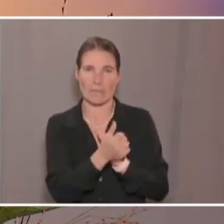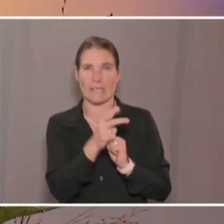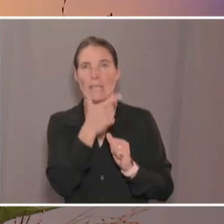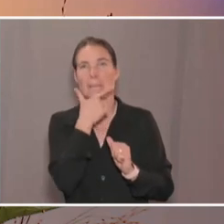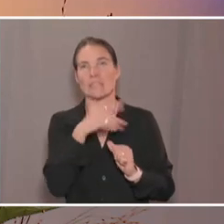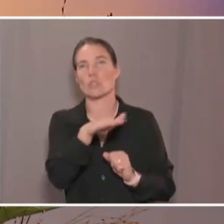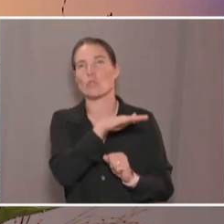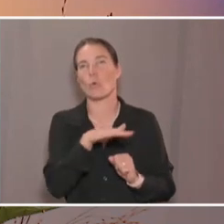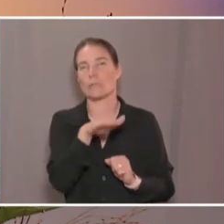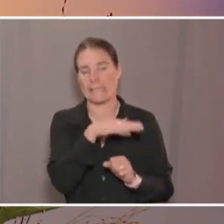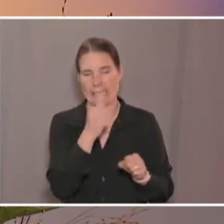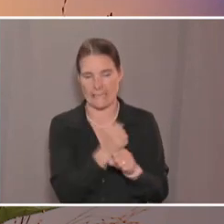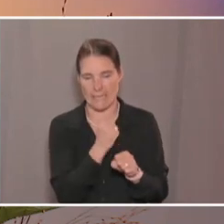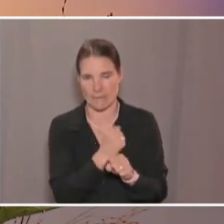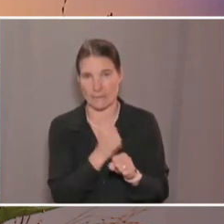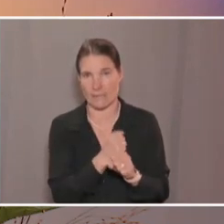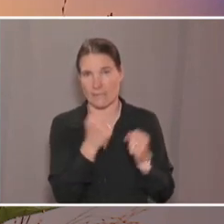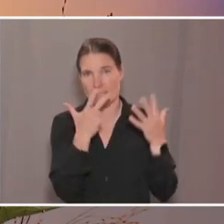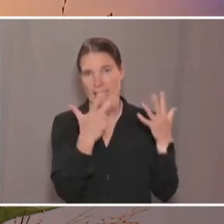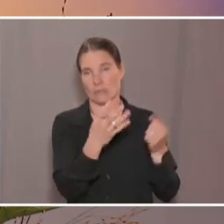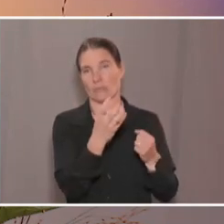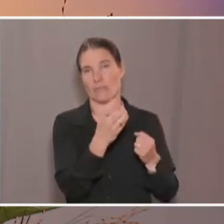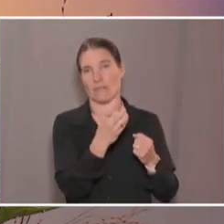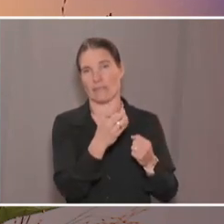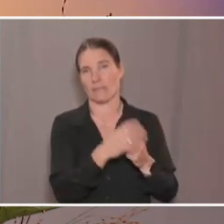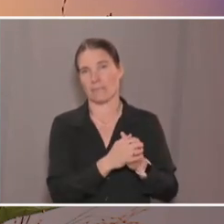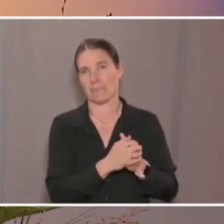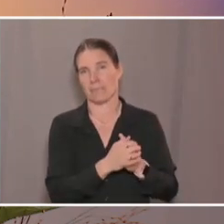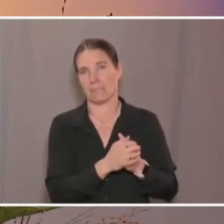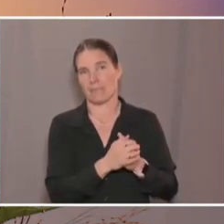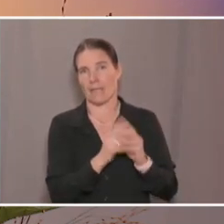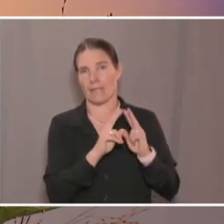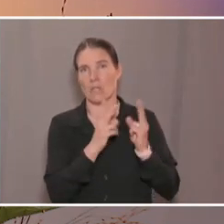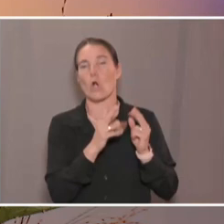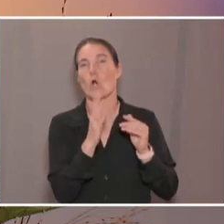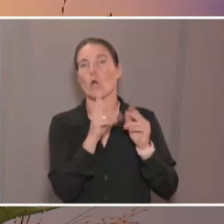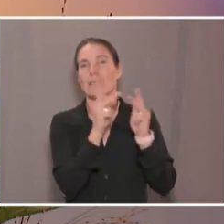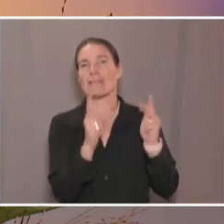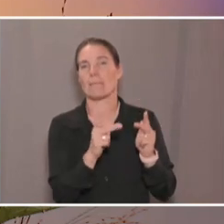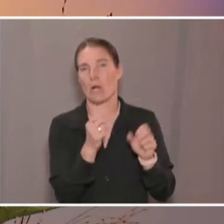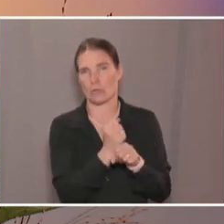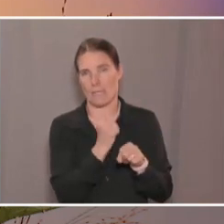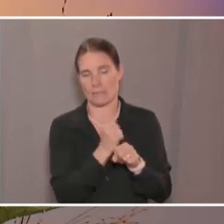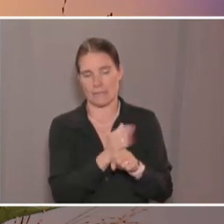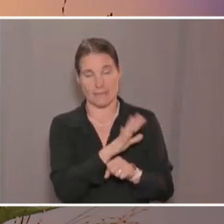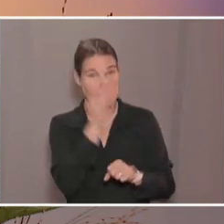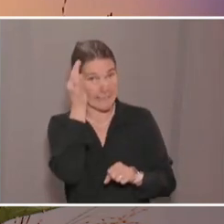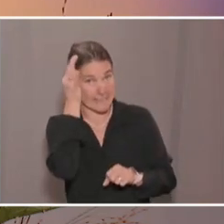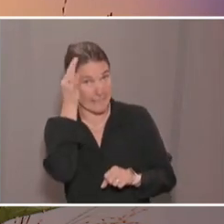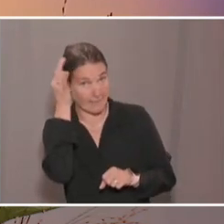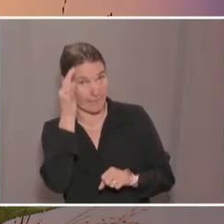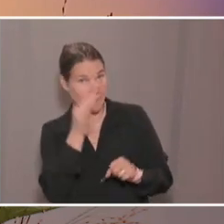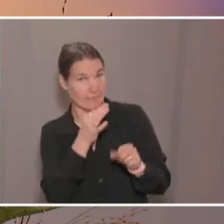Zone, erarbeitete er 1948 ein Hochschulreformkonzept. Seine Ideen waren der Zeit